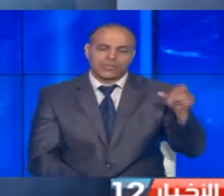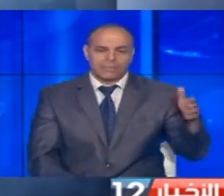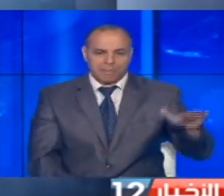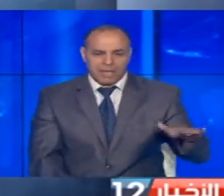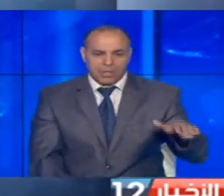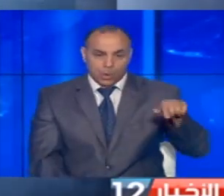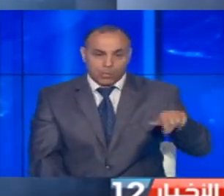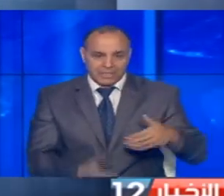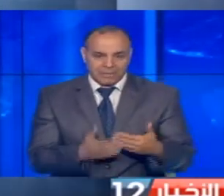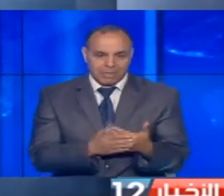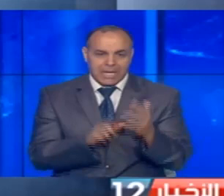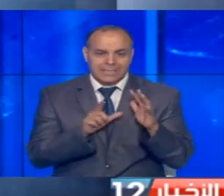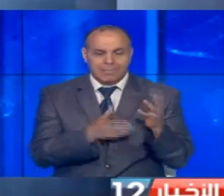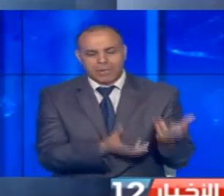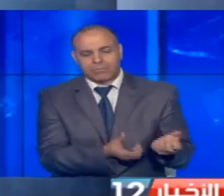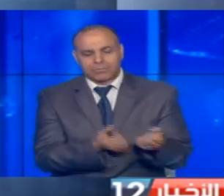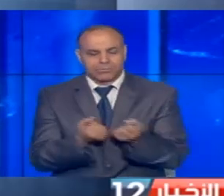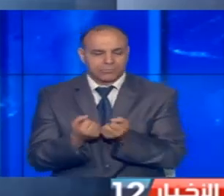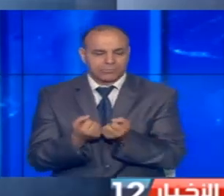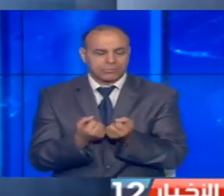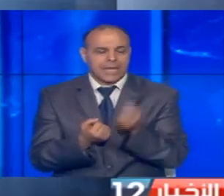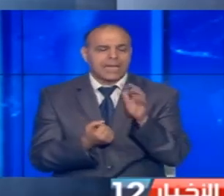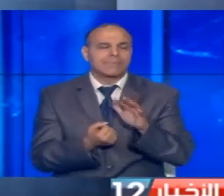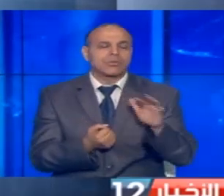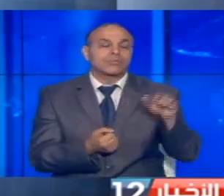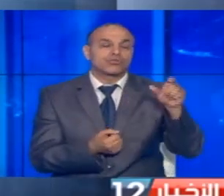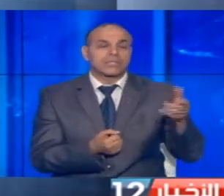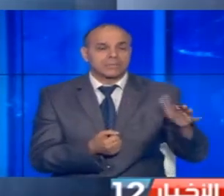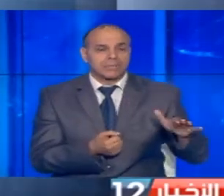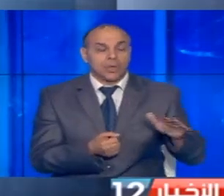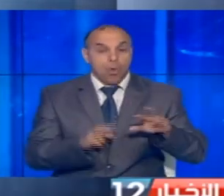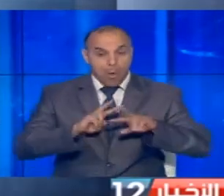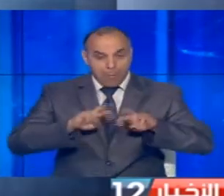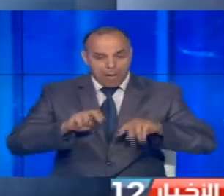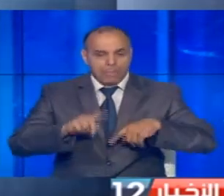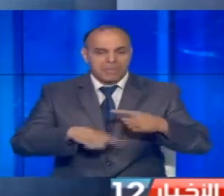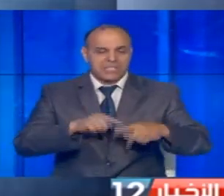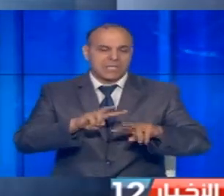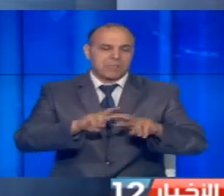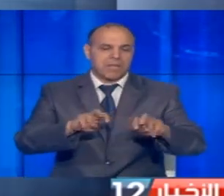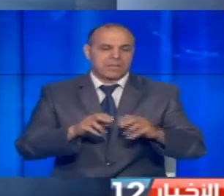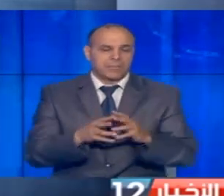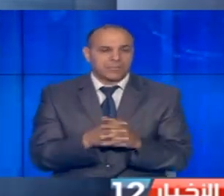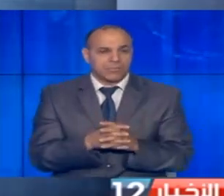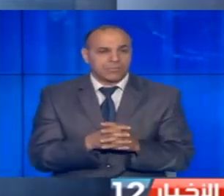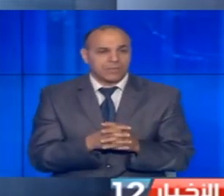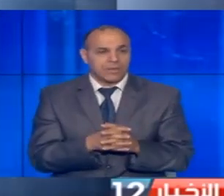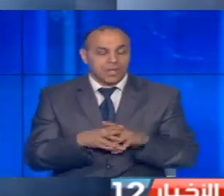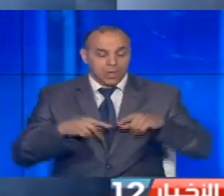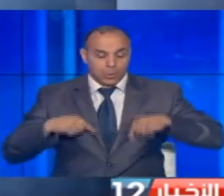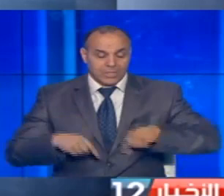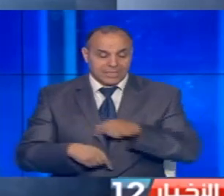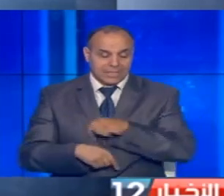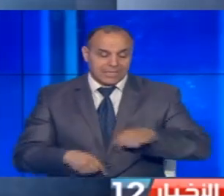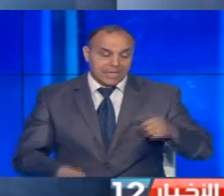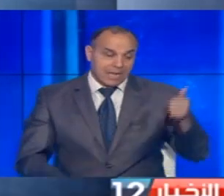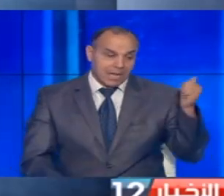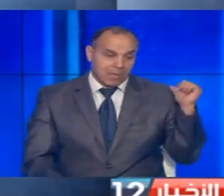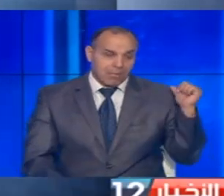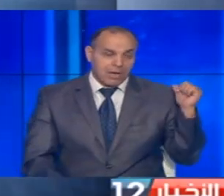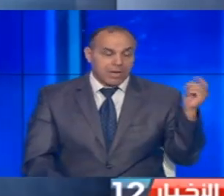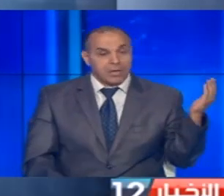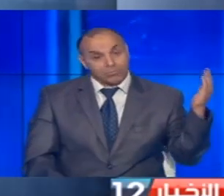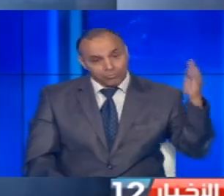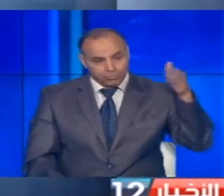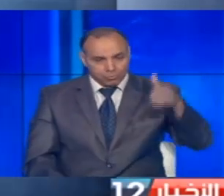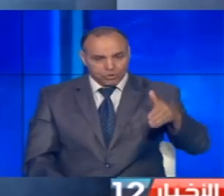اليوم الصباح 7 جثث، معناها تولي الحصيلة 55 جثة، وعملية البحث ما زالت متواصلة. السيد وزير الداخلية البارح كان تنقل